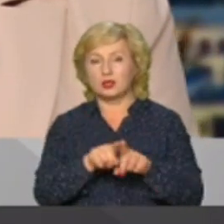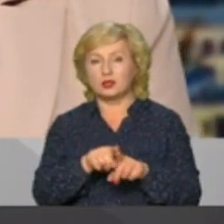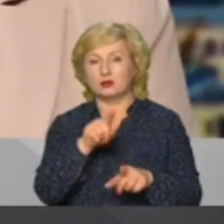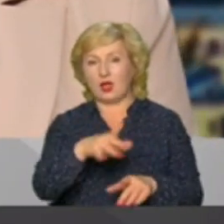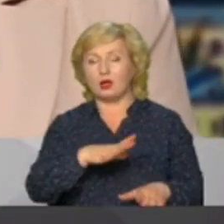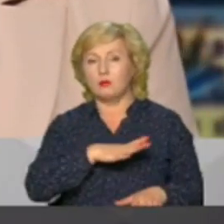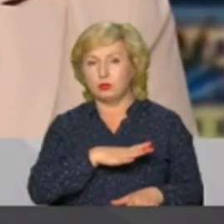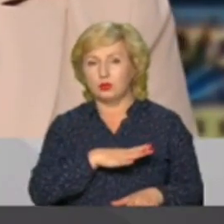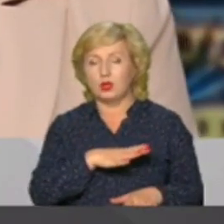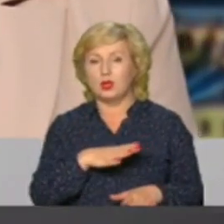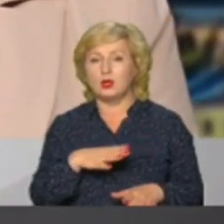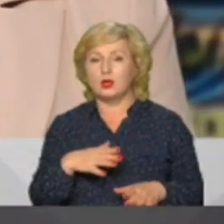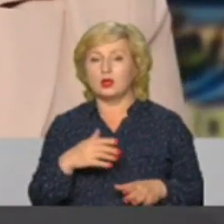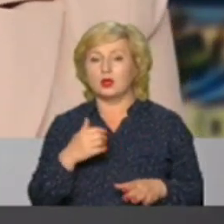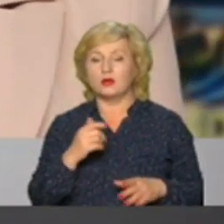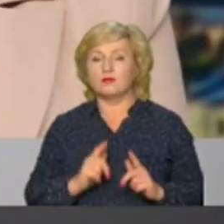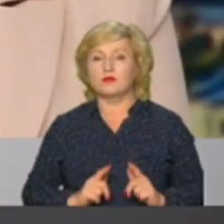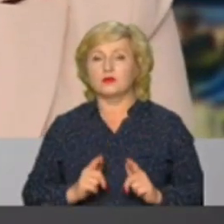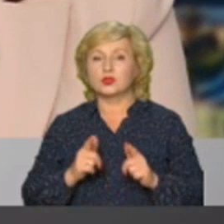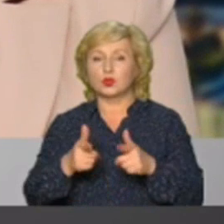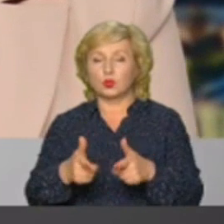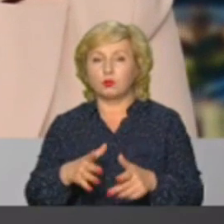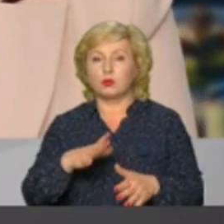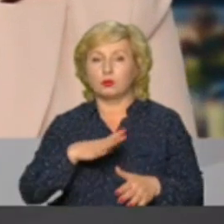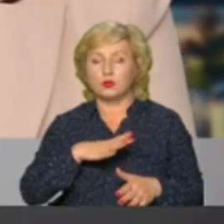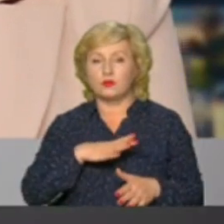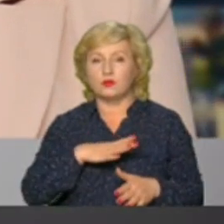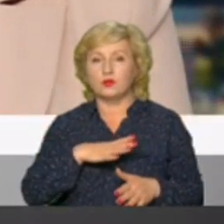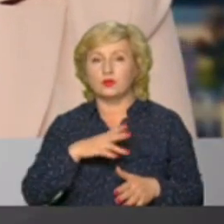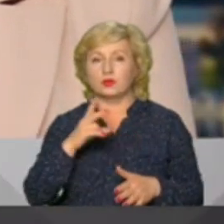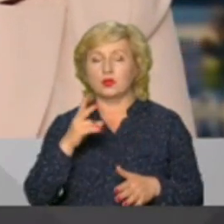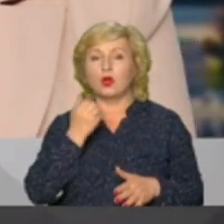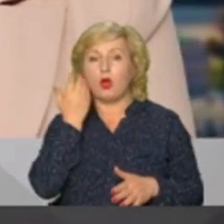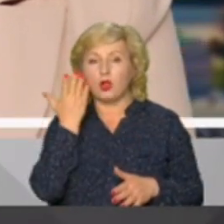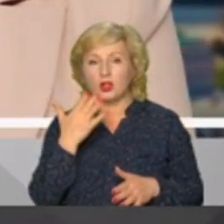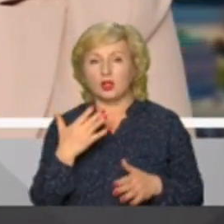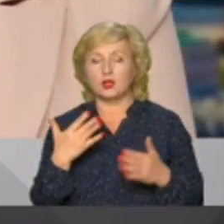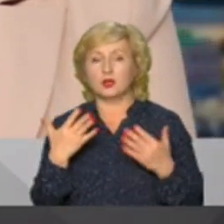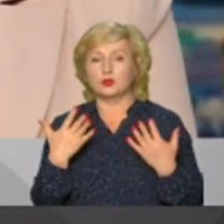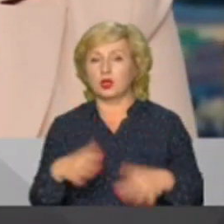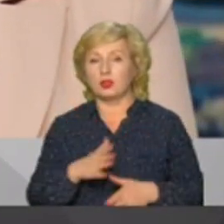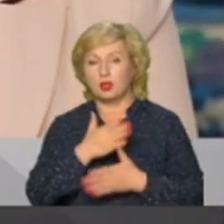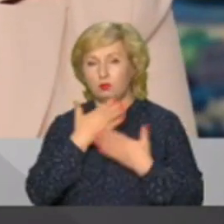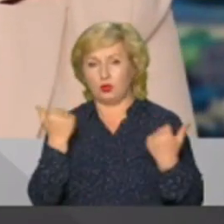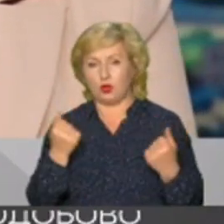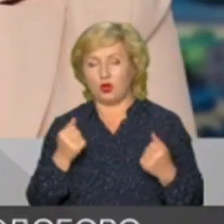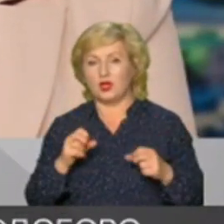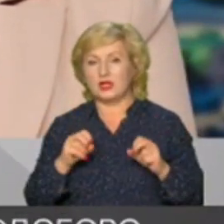що вступ тільки був можливий, коли вже не було такого риску